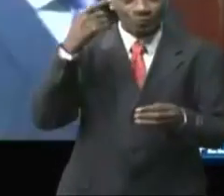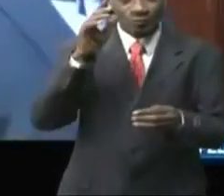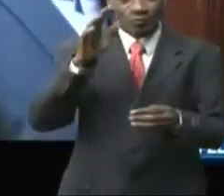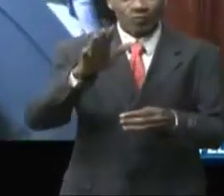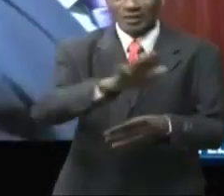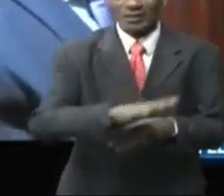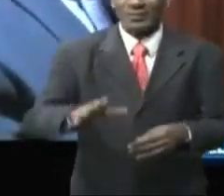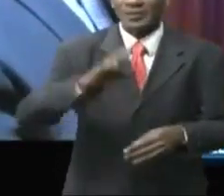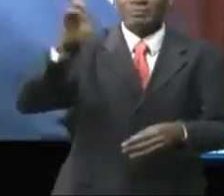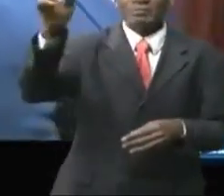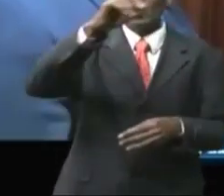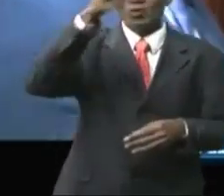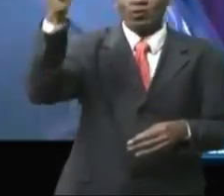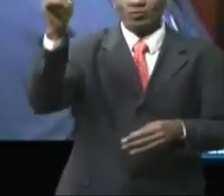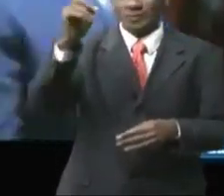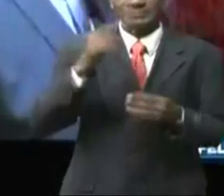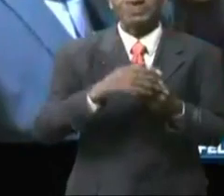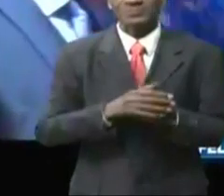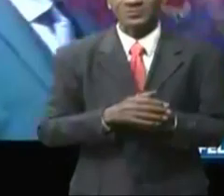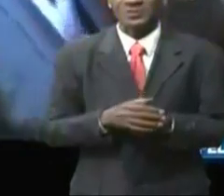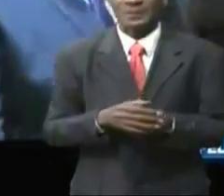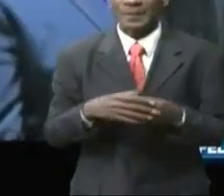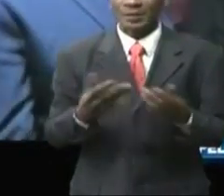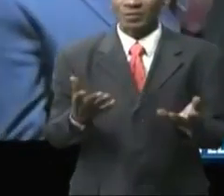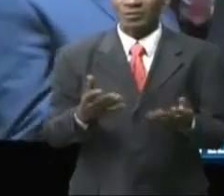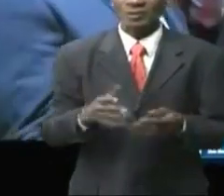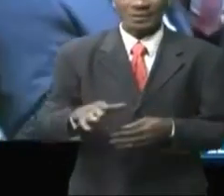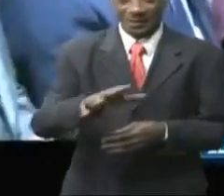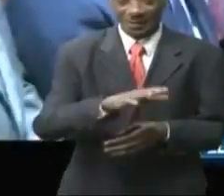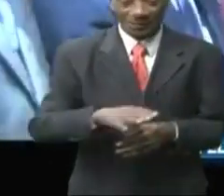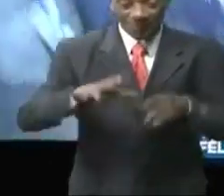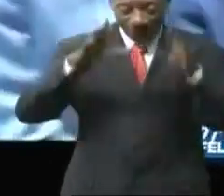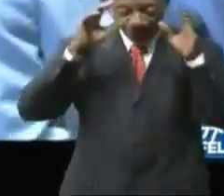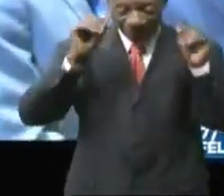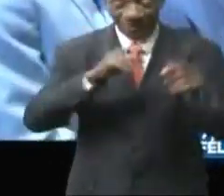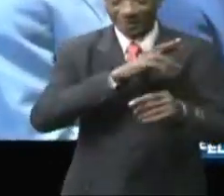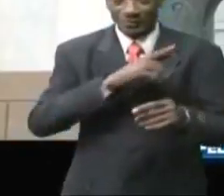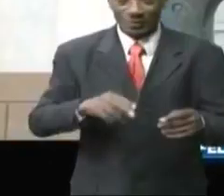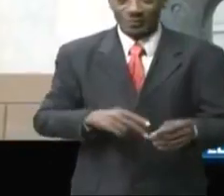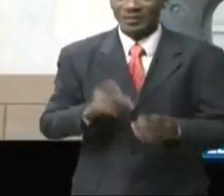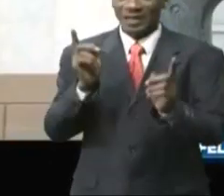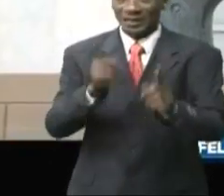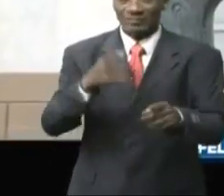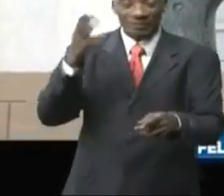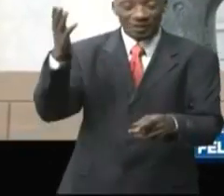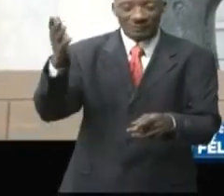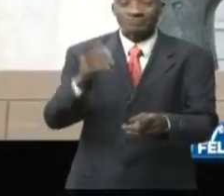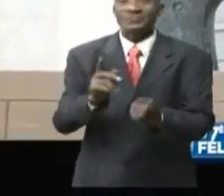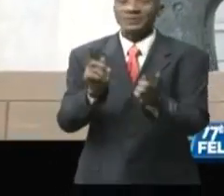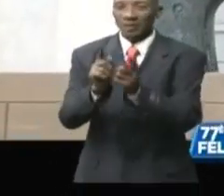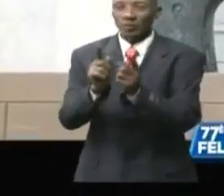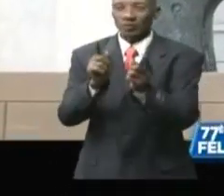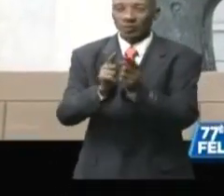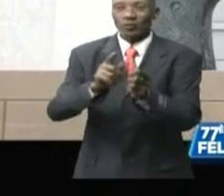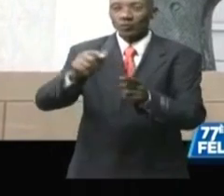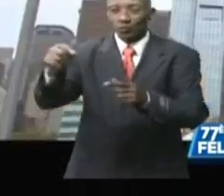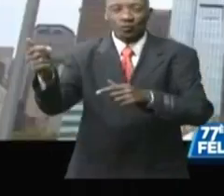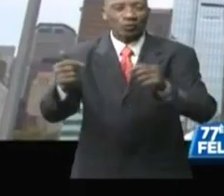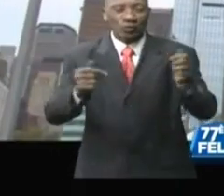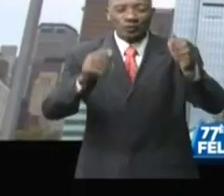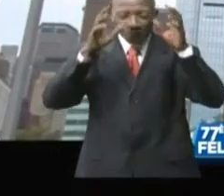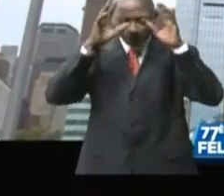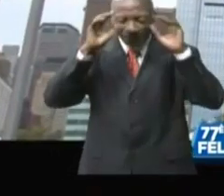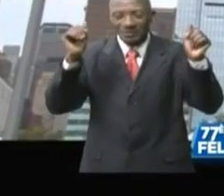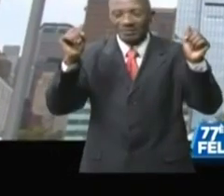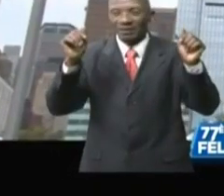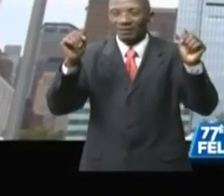qu'internationale. La République démocratique du Congo étant au centre des questions sécuritaires de la sous-région avec la guerre d'agression lui imposée par